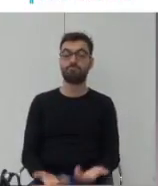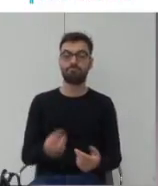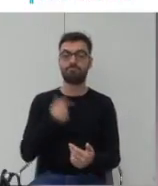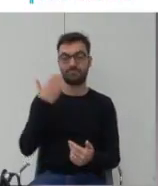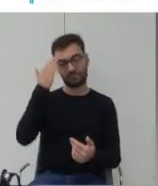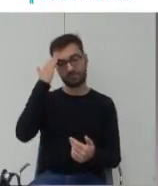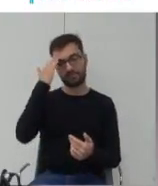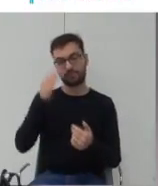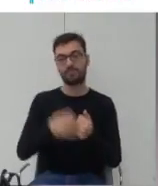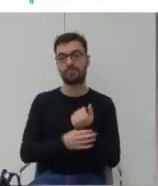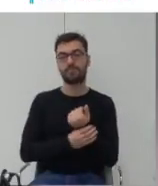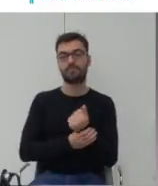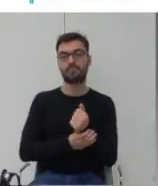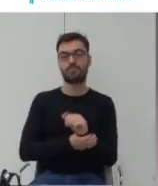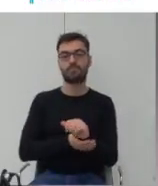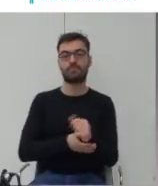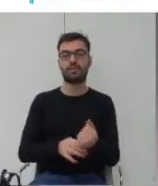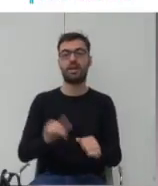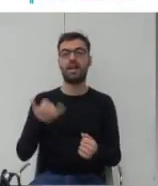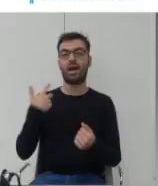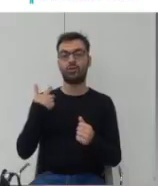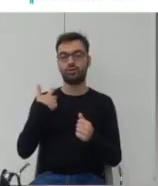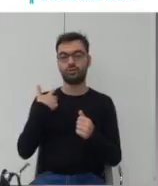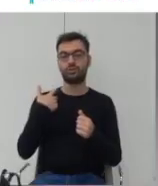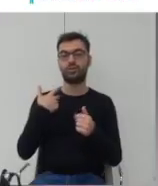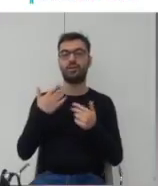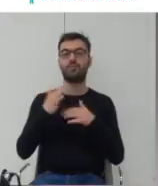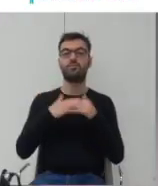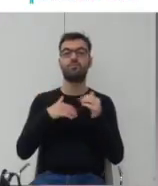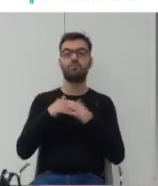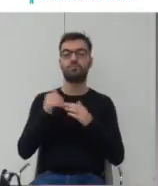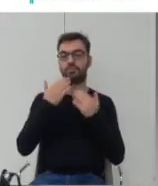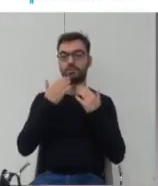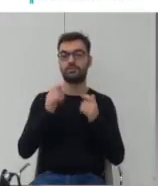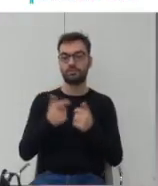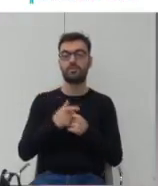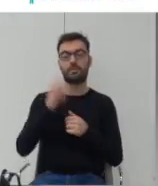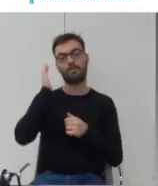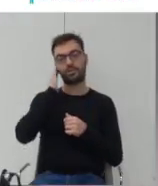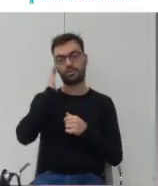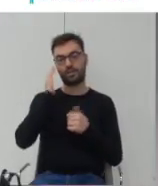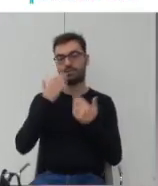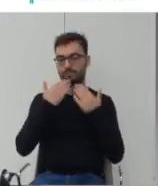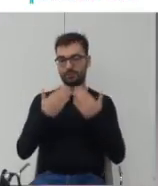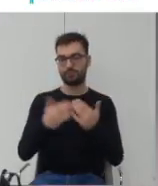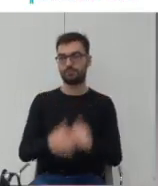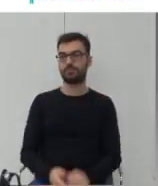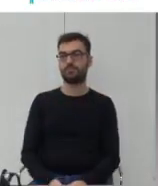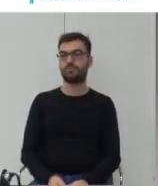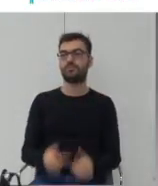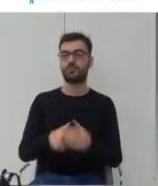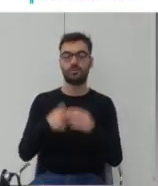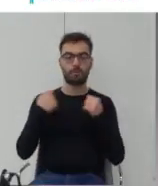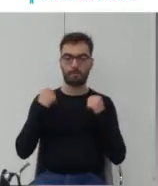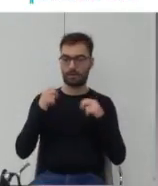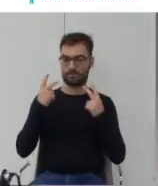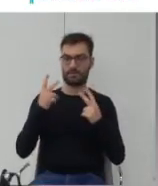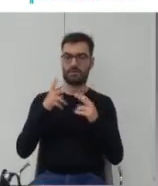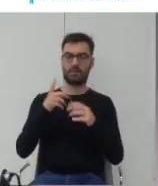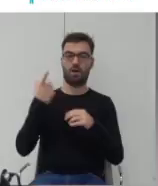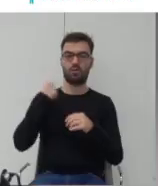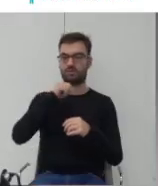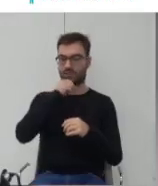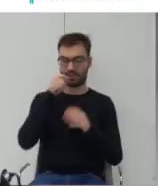Wiemy, że dobrostan i jakość życia kształtowane są głównie przez mieszkanie. Jest to szczególnie ważne dla